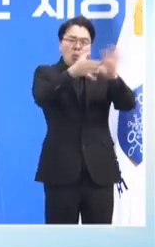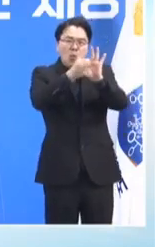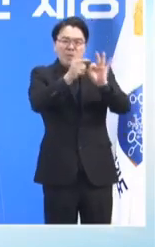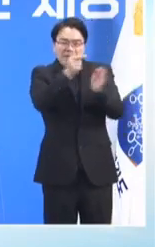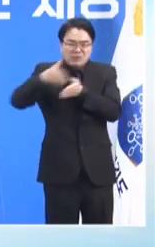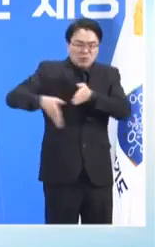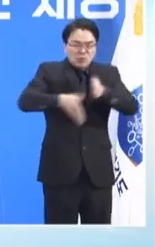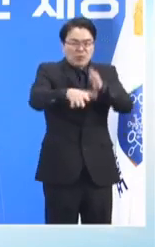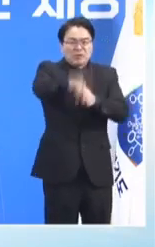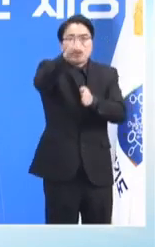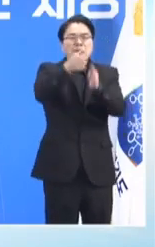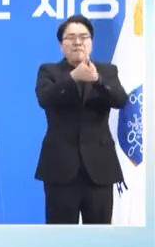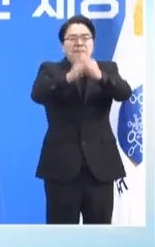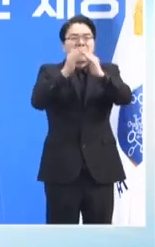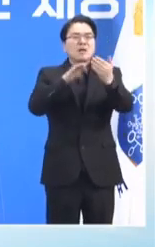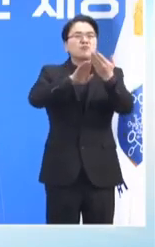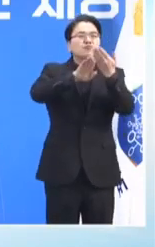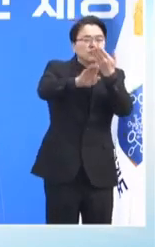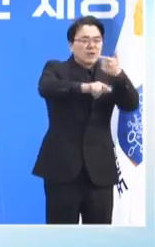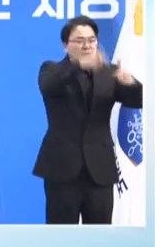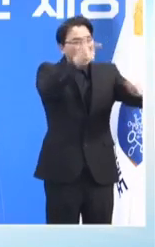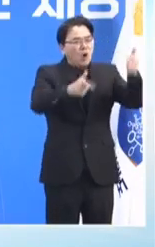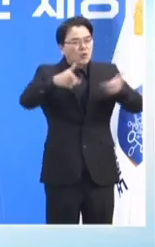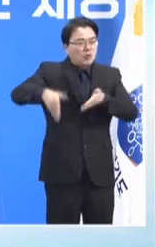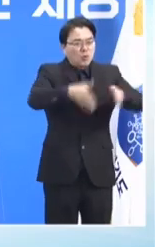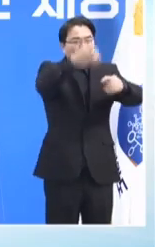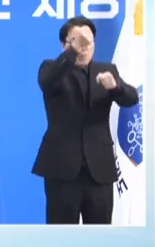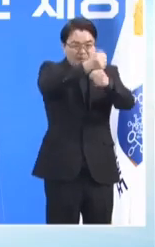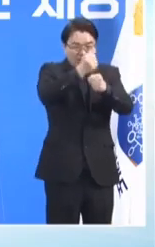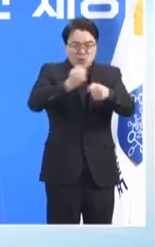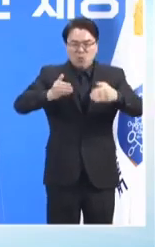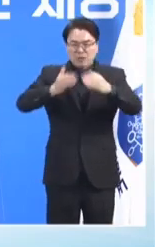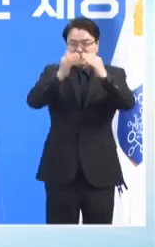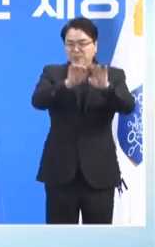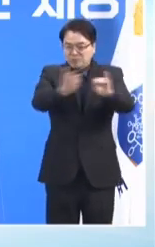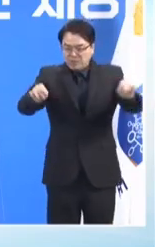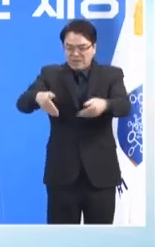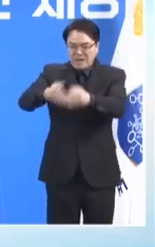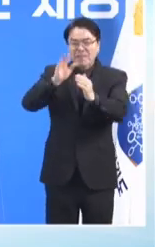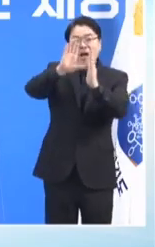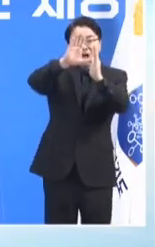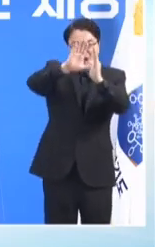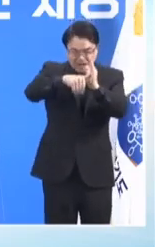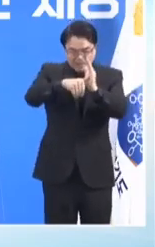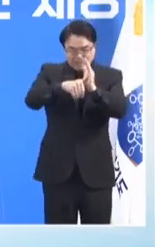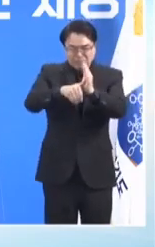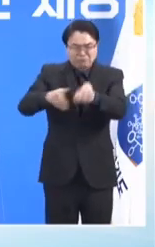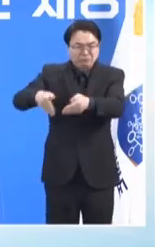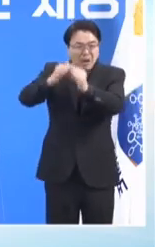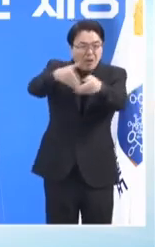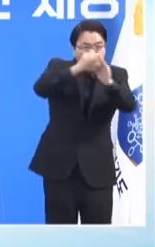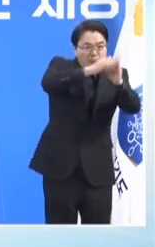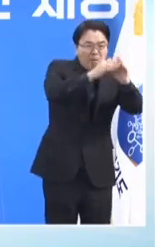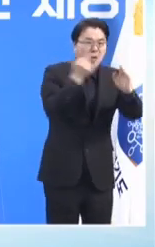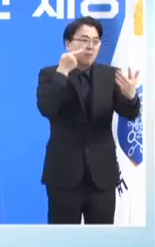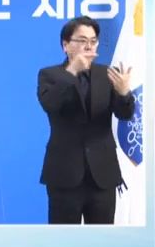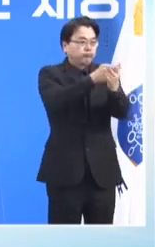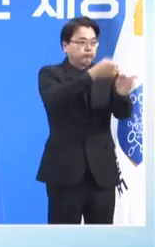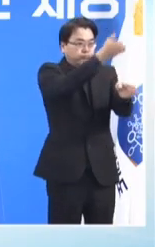이후 지금도 각종 도로 개설 및 택지 개발 시 고밀 개발의 부산물로 무수히 설치되고